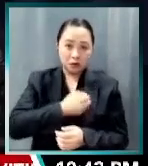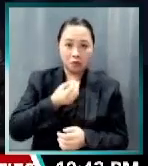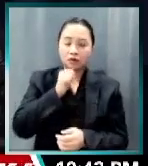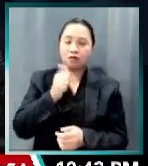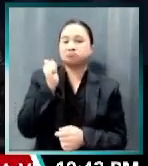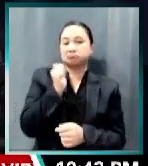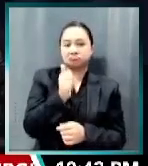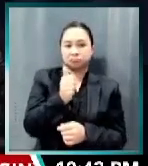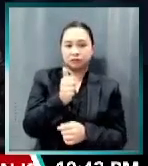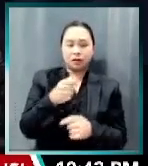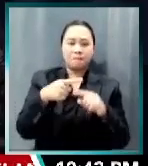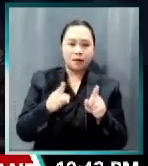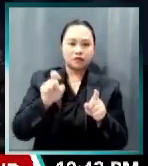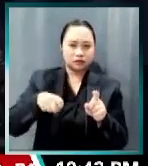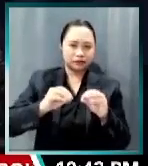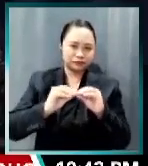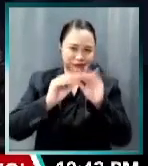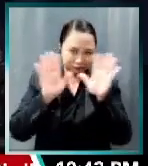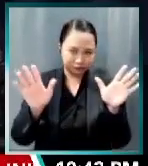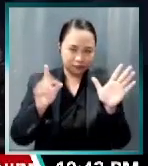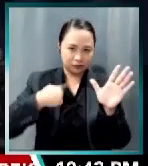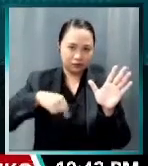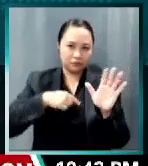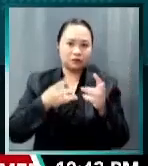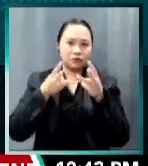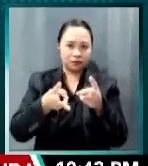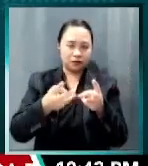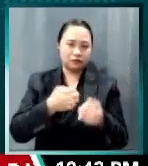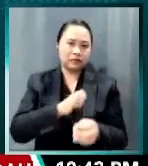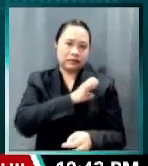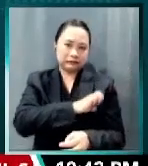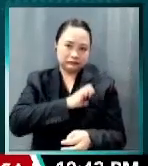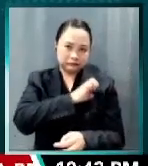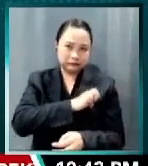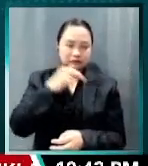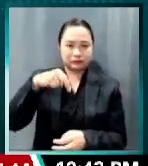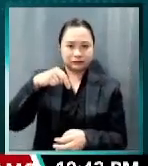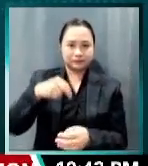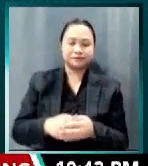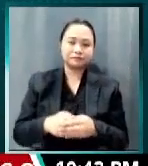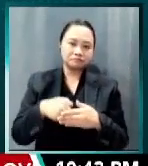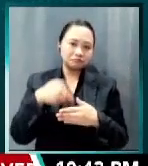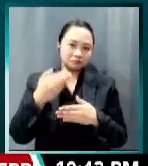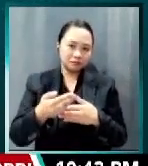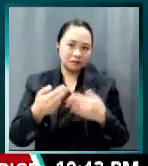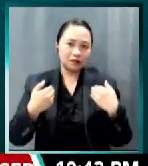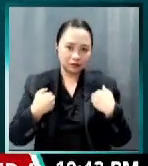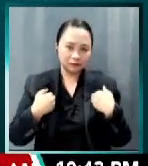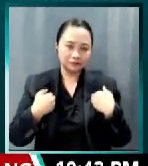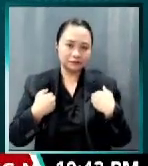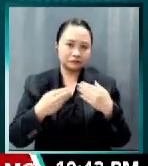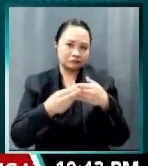pero may malilinaw na standards at ethics. Alegasyon naman ng civic leader na si Teresita Ang C,